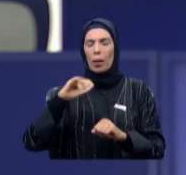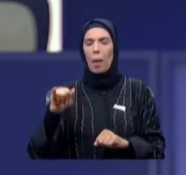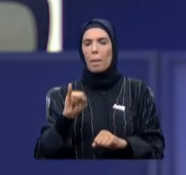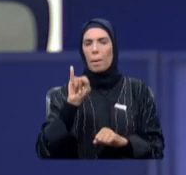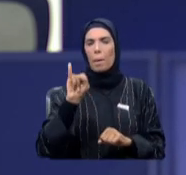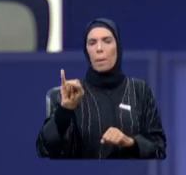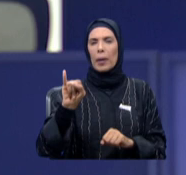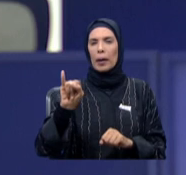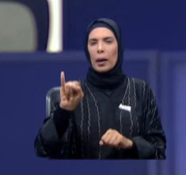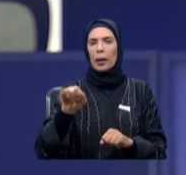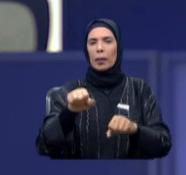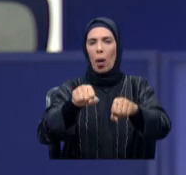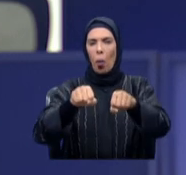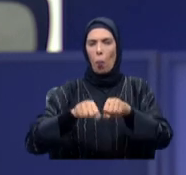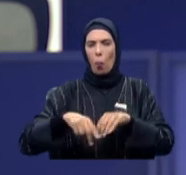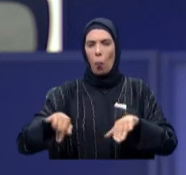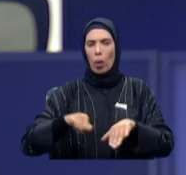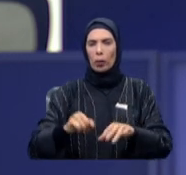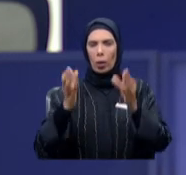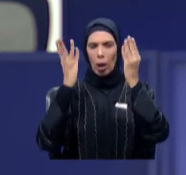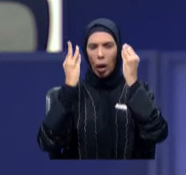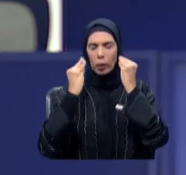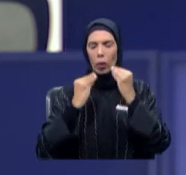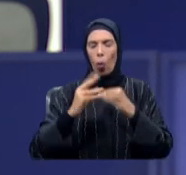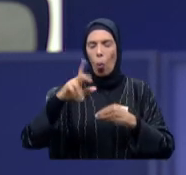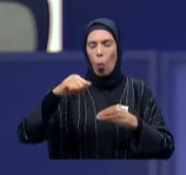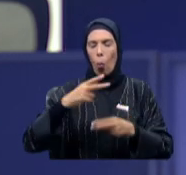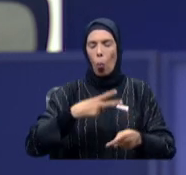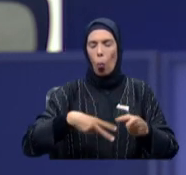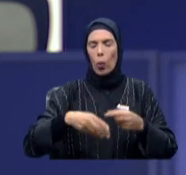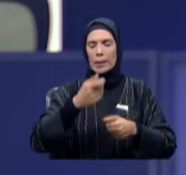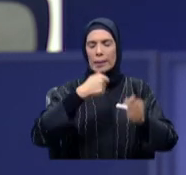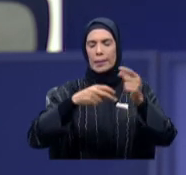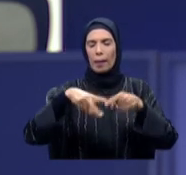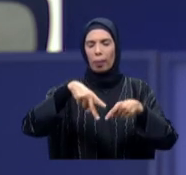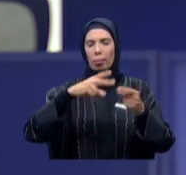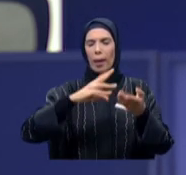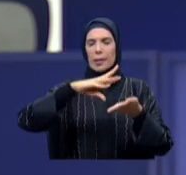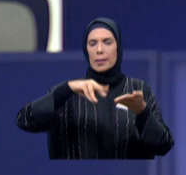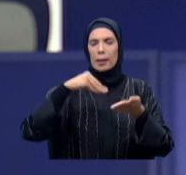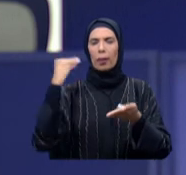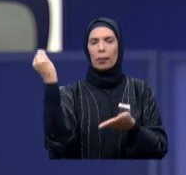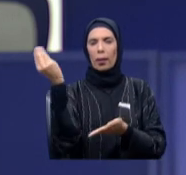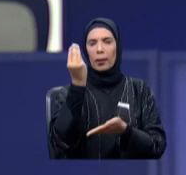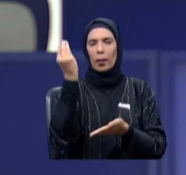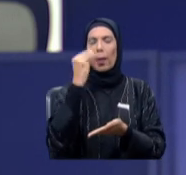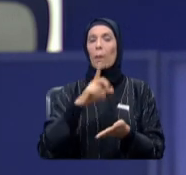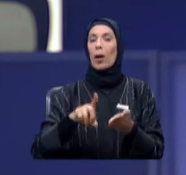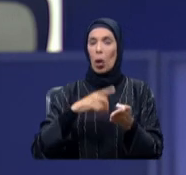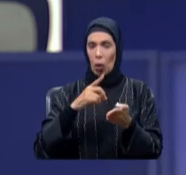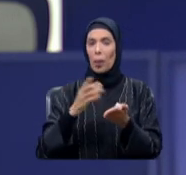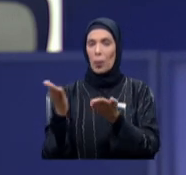المحميد، مدير إدارة نظم المعلومات بوزارة الصناعة والتجارة والسياحة. سيدة مرام، بداية نرحب